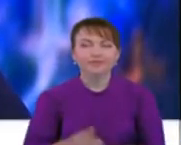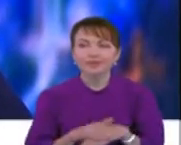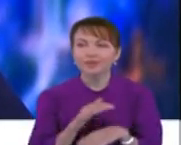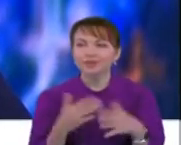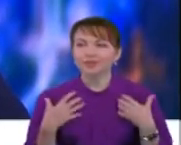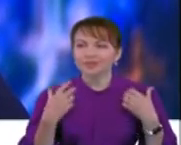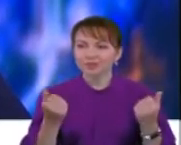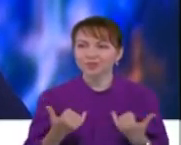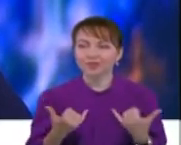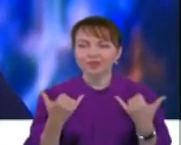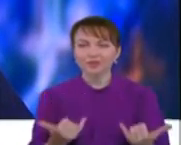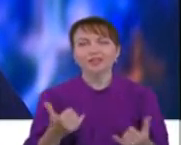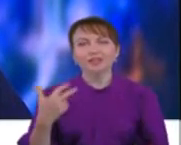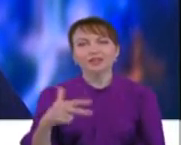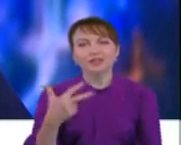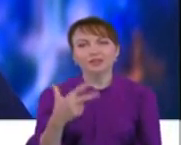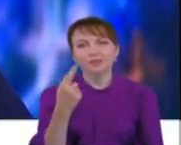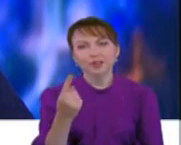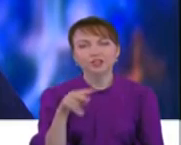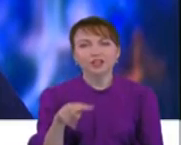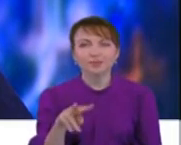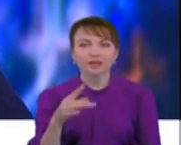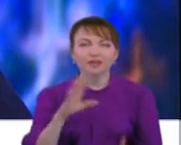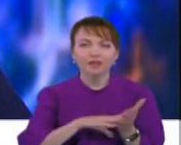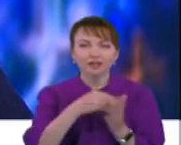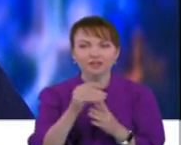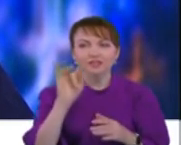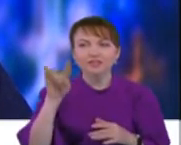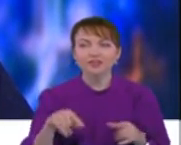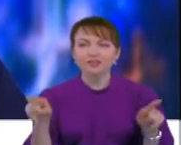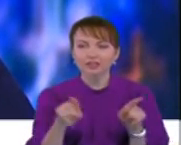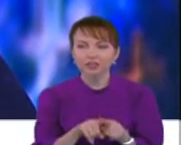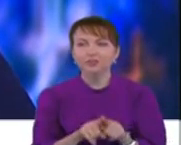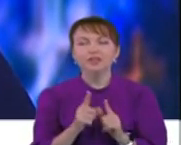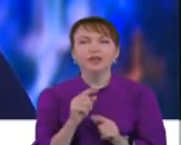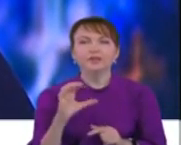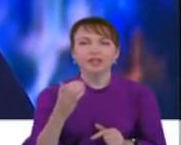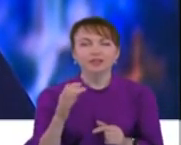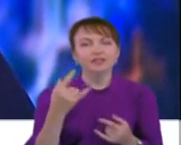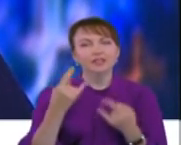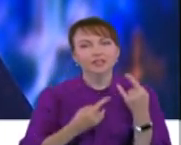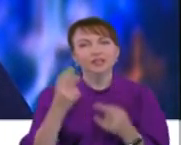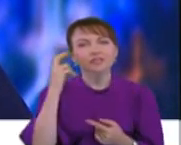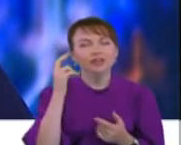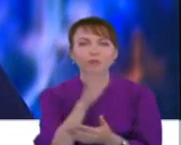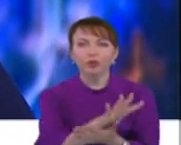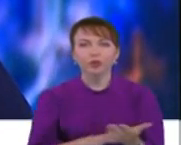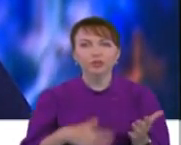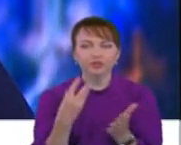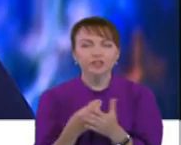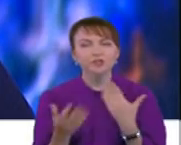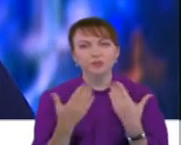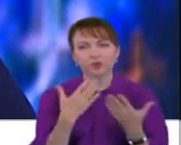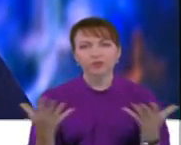Доброго здоров'я, пані і панове. 31 липня на календарях і за вікнами. Таким чином, у середу телеканал «Київ» продовжує своє